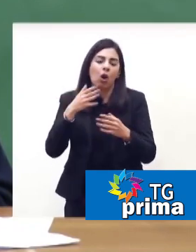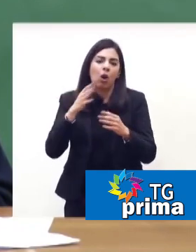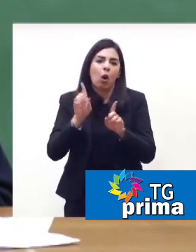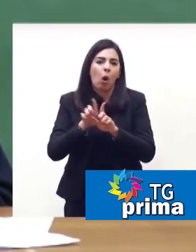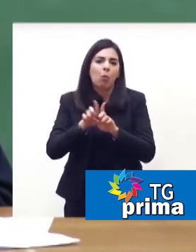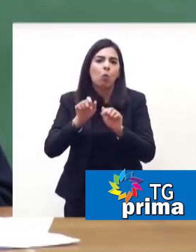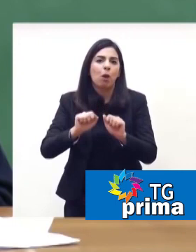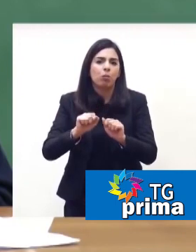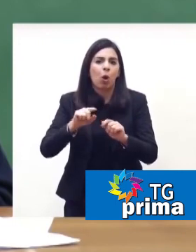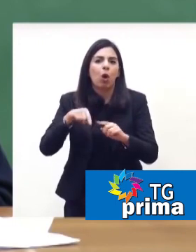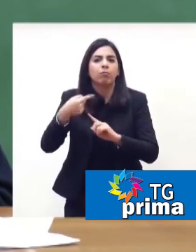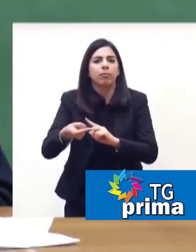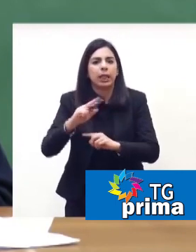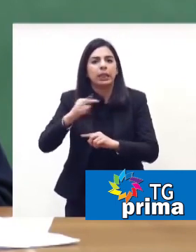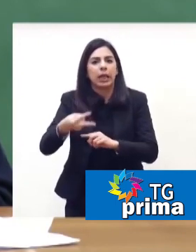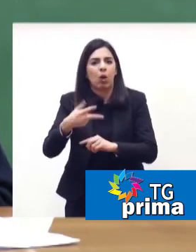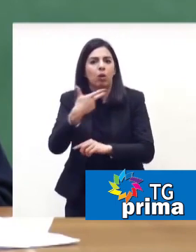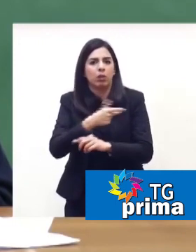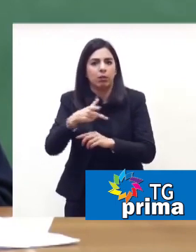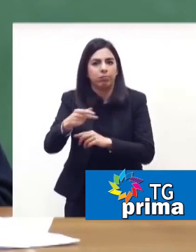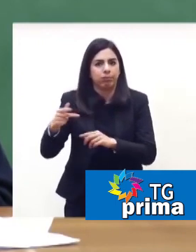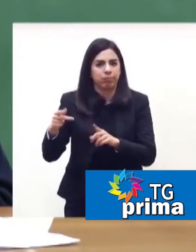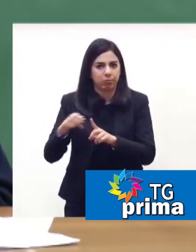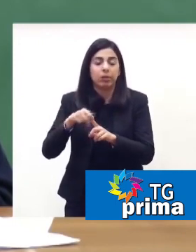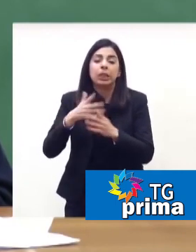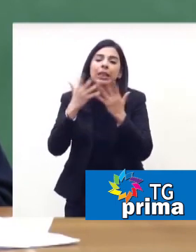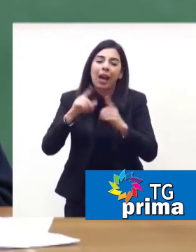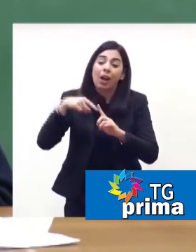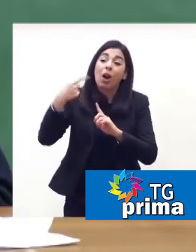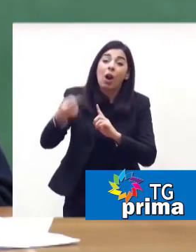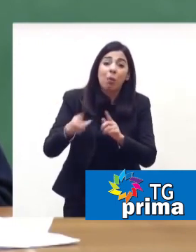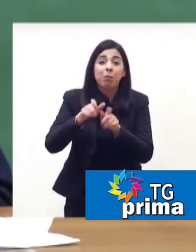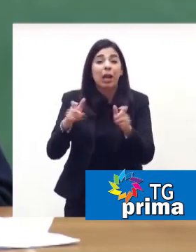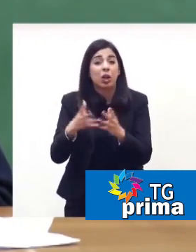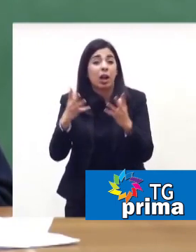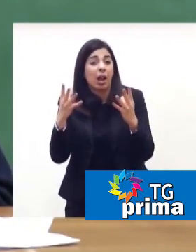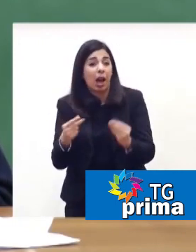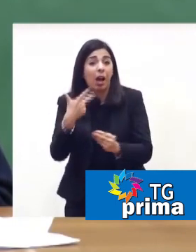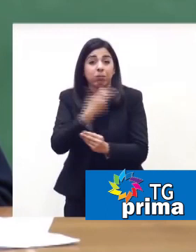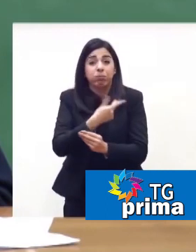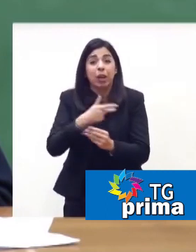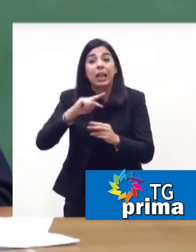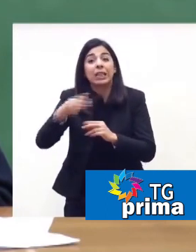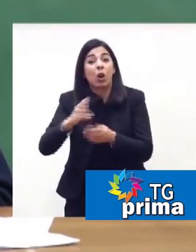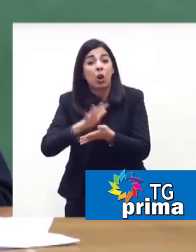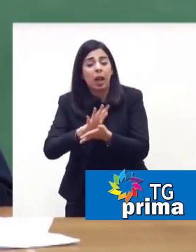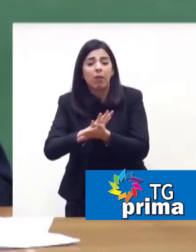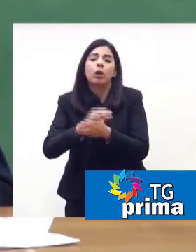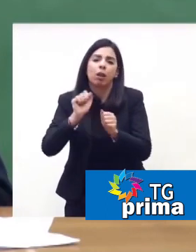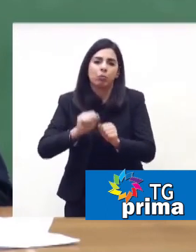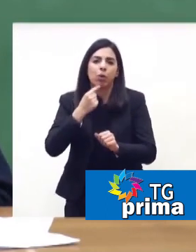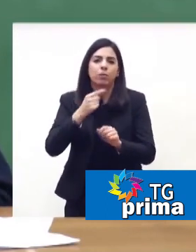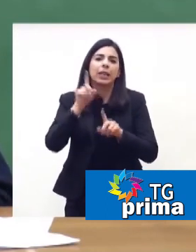ulteriori riflessioni una volta che i numeri vengano poi accumularsi, confermando questo tipo di